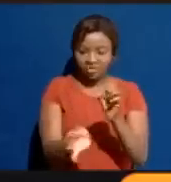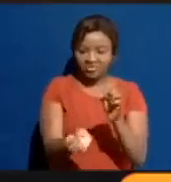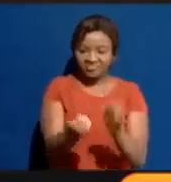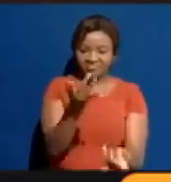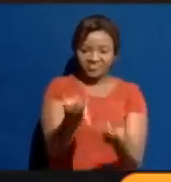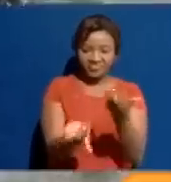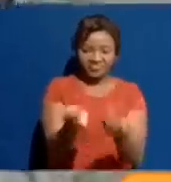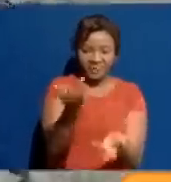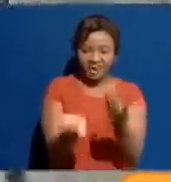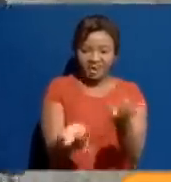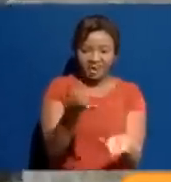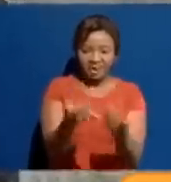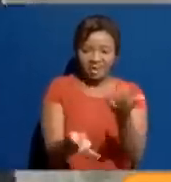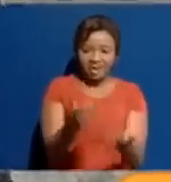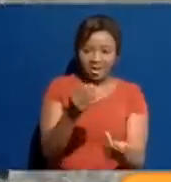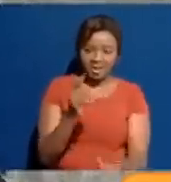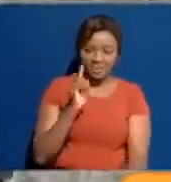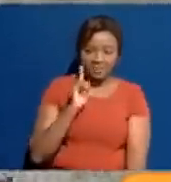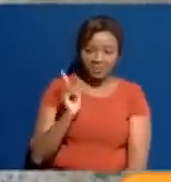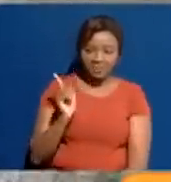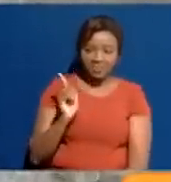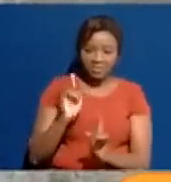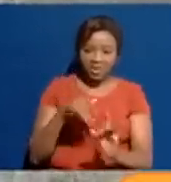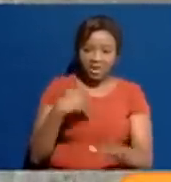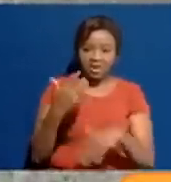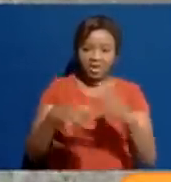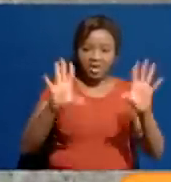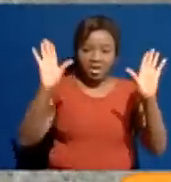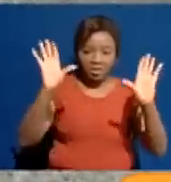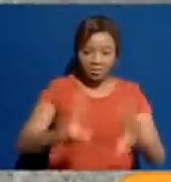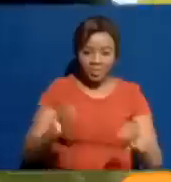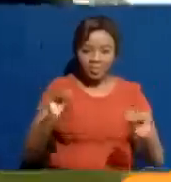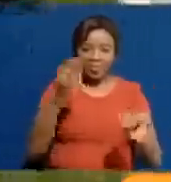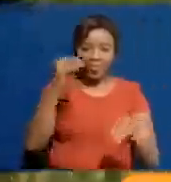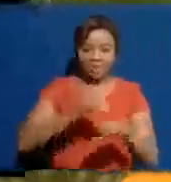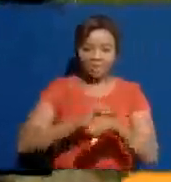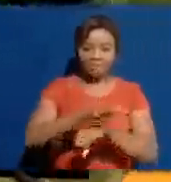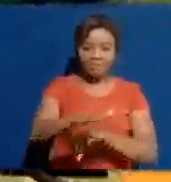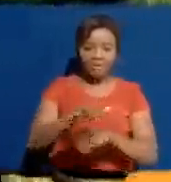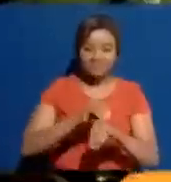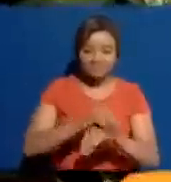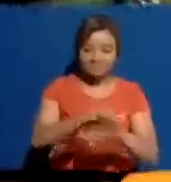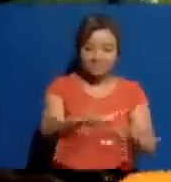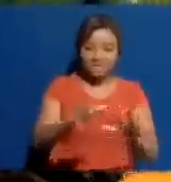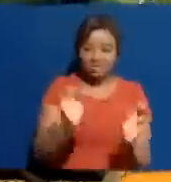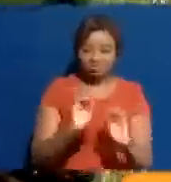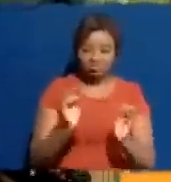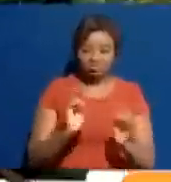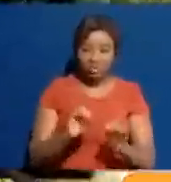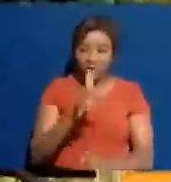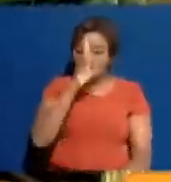sehemu ya ardhi hiyo, ila ulizimwa kabla haujasambaa zaidi. Maafisa wa polisi ambao hawakuonekana wakati wa uvamizi